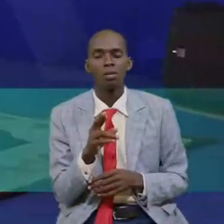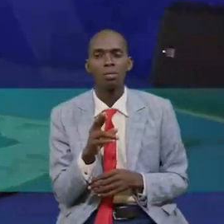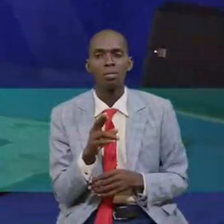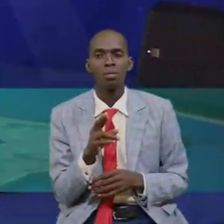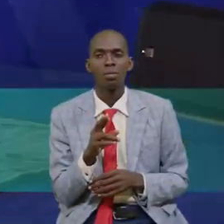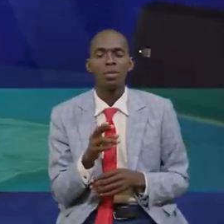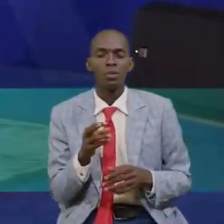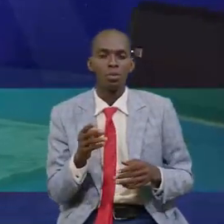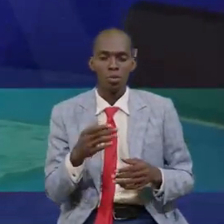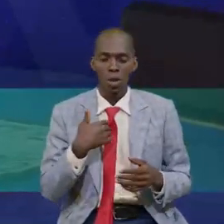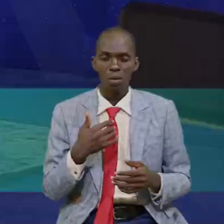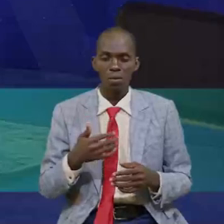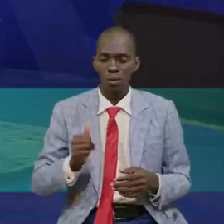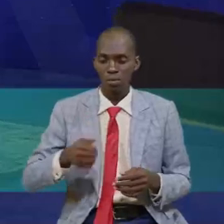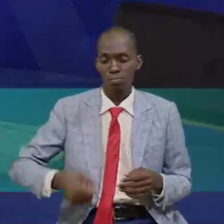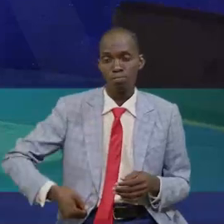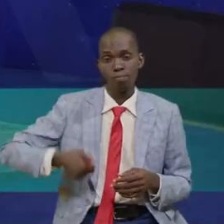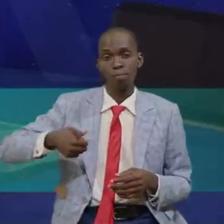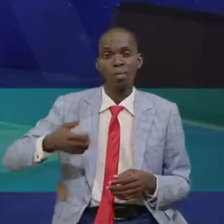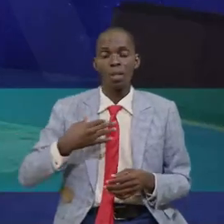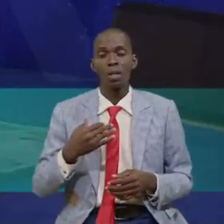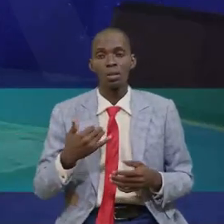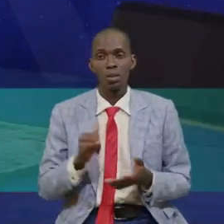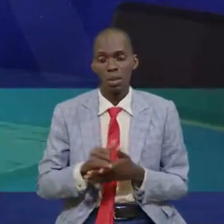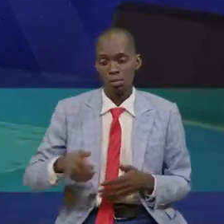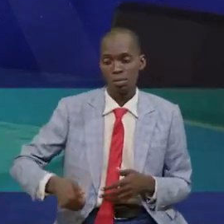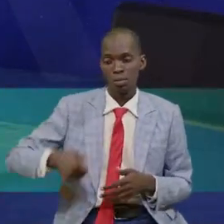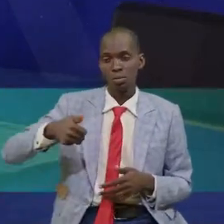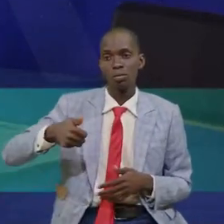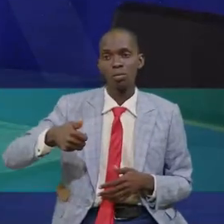et qu'on vous permet de prendre des bagages, et ces bagages